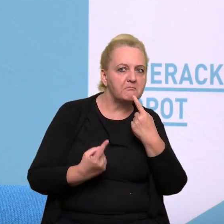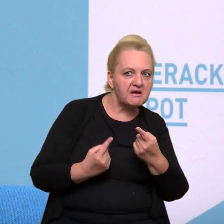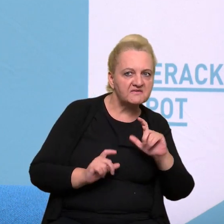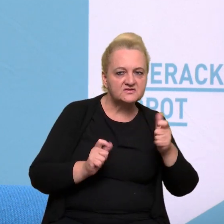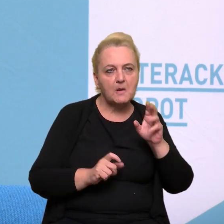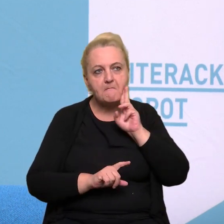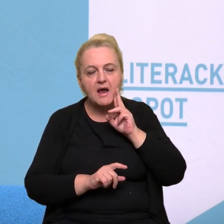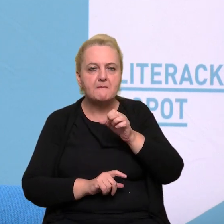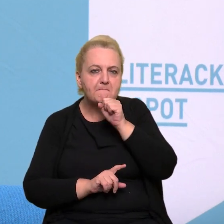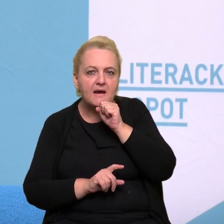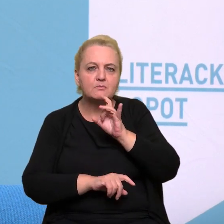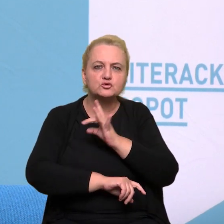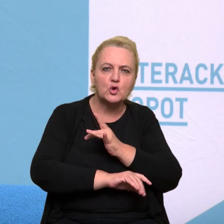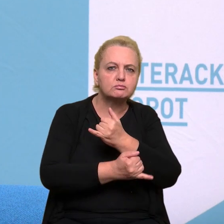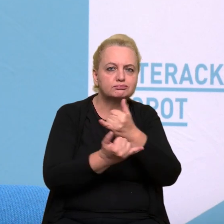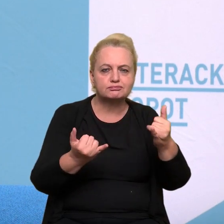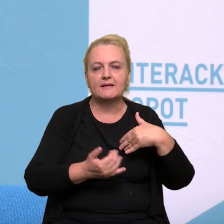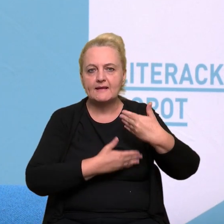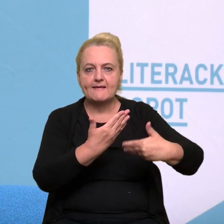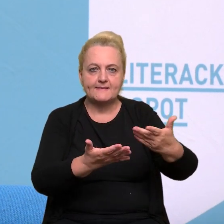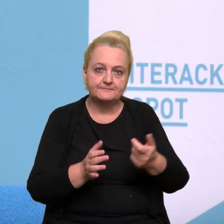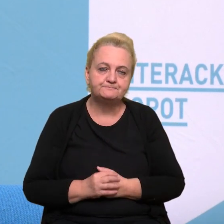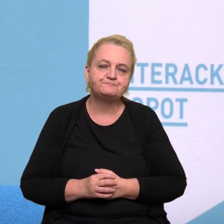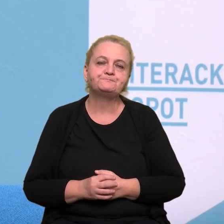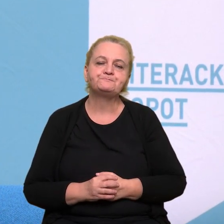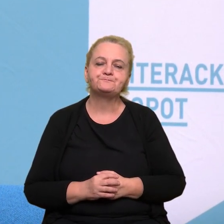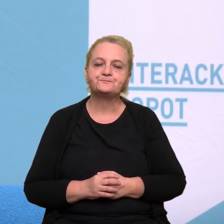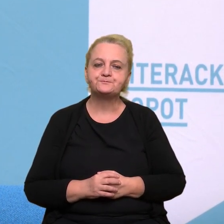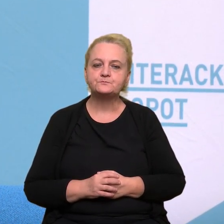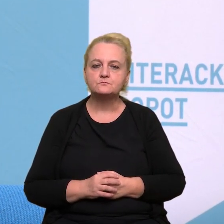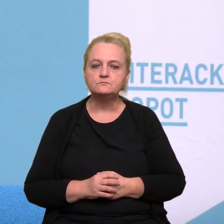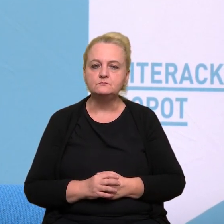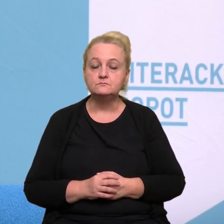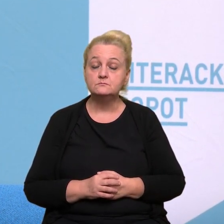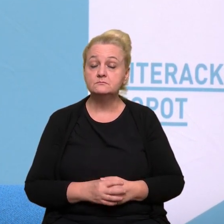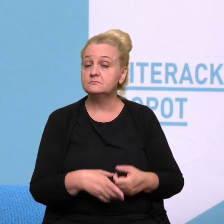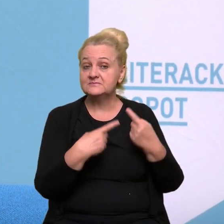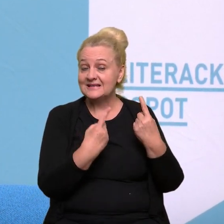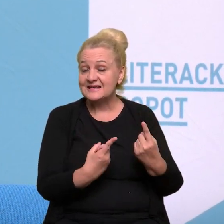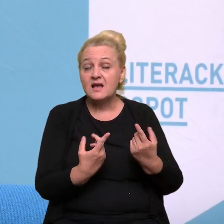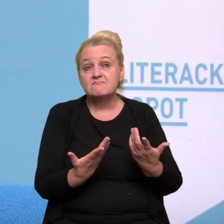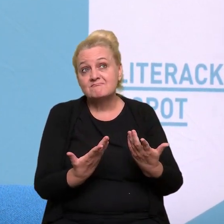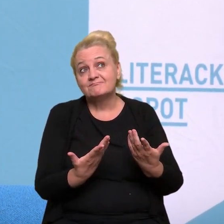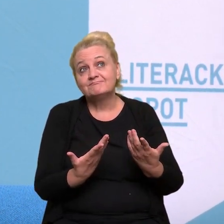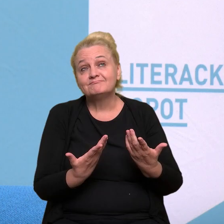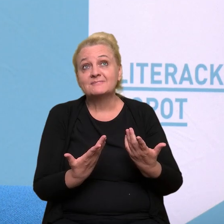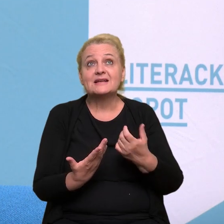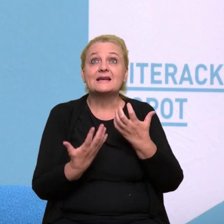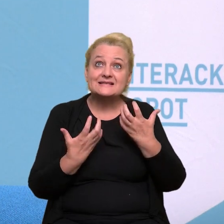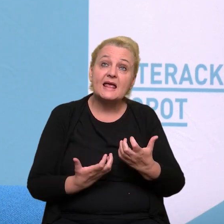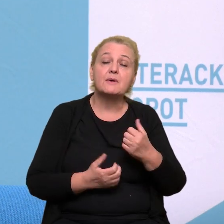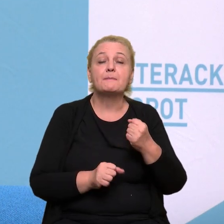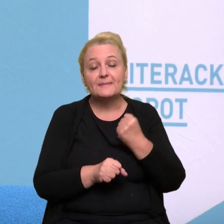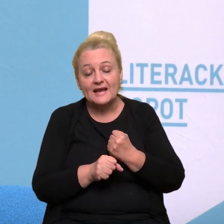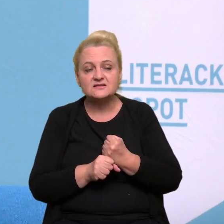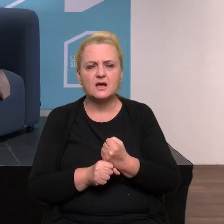kobiety, matki, babki, ciotki i tak dalej, i tak dalej. same chcemy pracować, potem mamy wyrzuty sumienia,